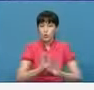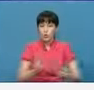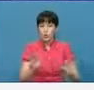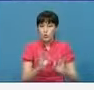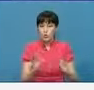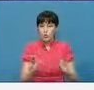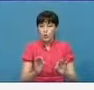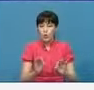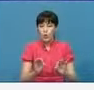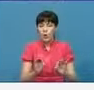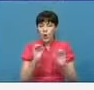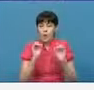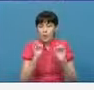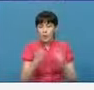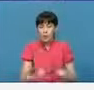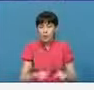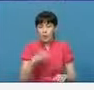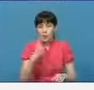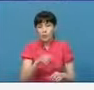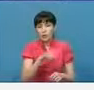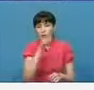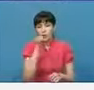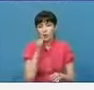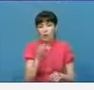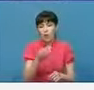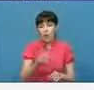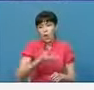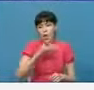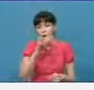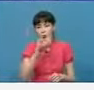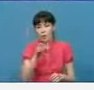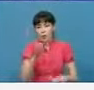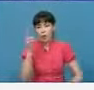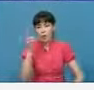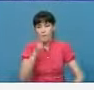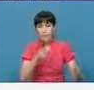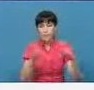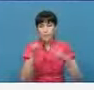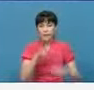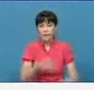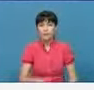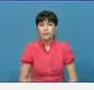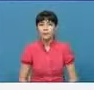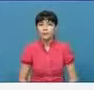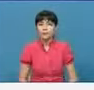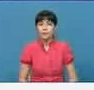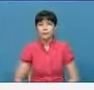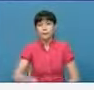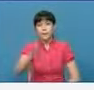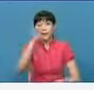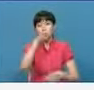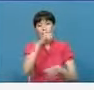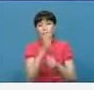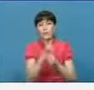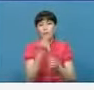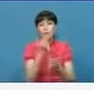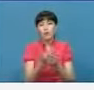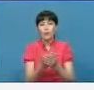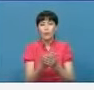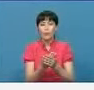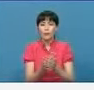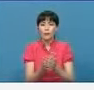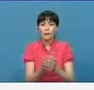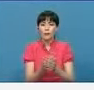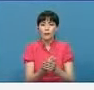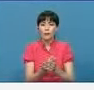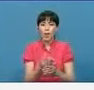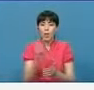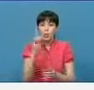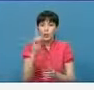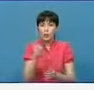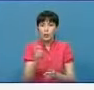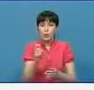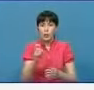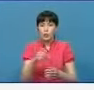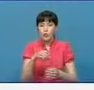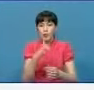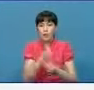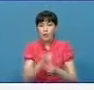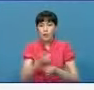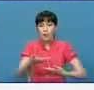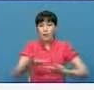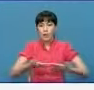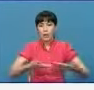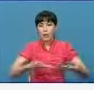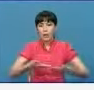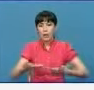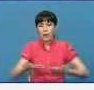ұғынықты тілмен жеткіземіз деген сұраққа жауап іздеді. Елбасының қойып отырған 100 нақты